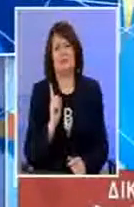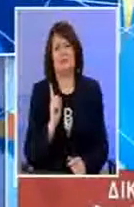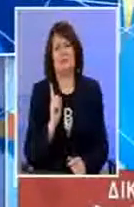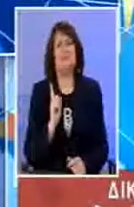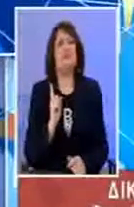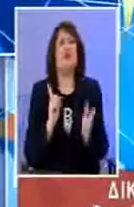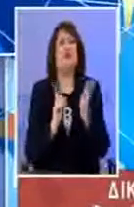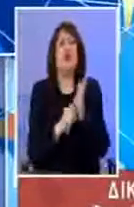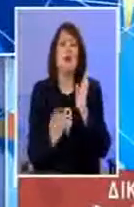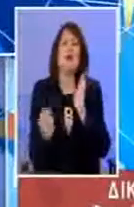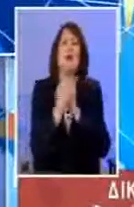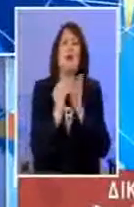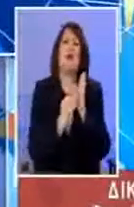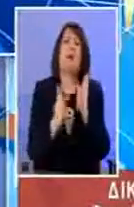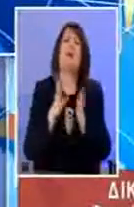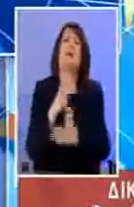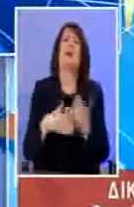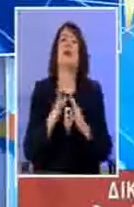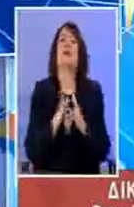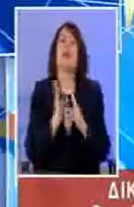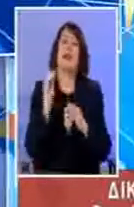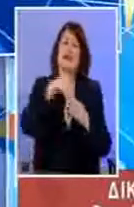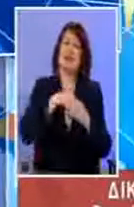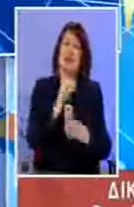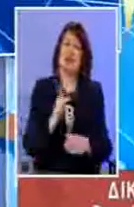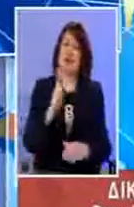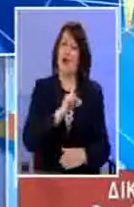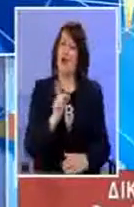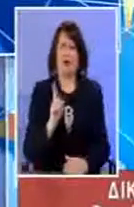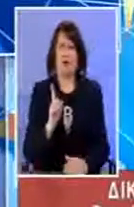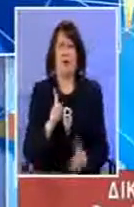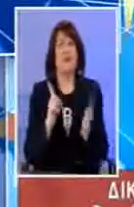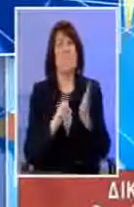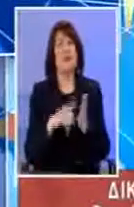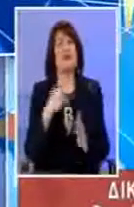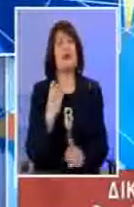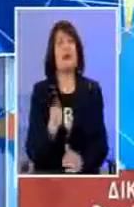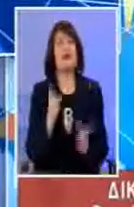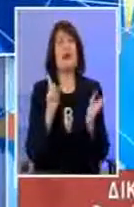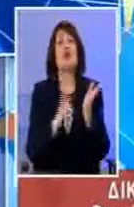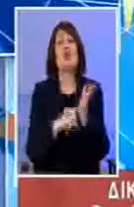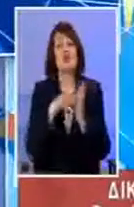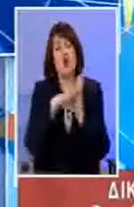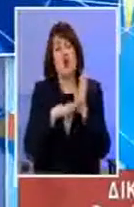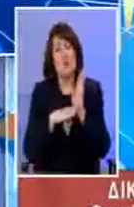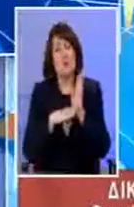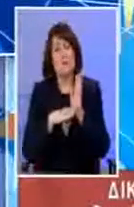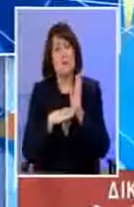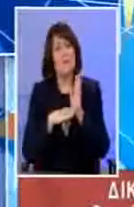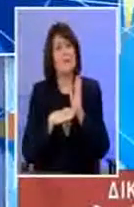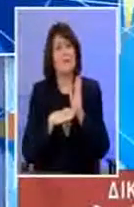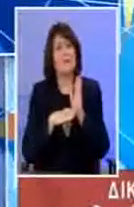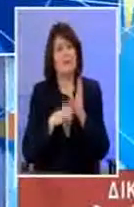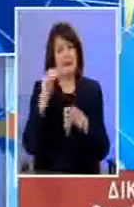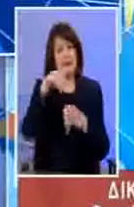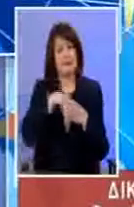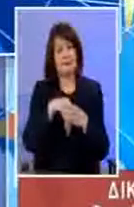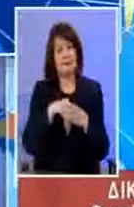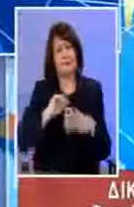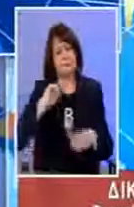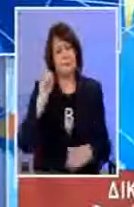εντάσσουν τα άτομα με αναπηρία μέσα στην κοινωνία. Πρέπει να υπάρχουν νόμοι οι οποίοι περιλαμβάνουν